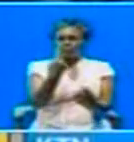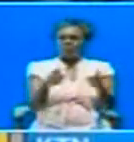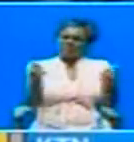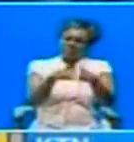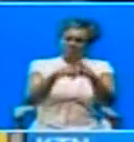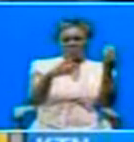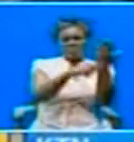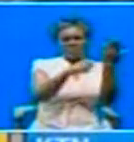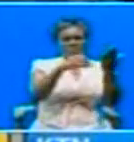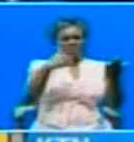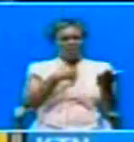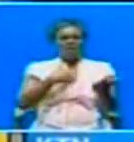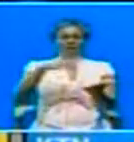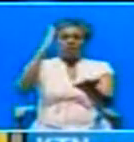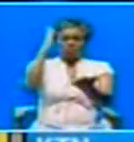same name.